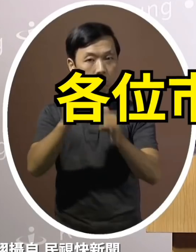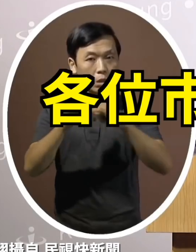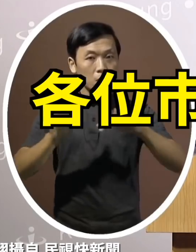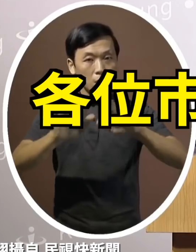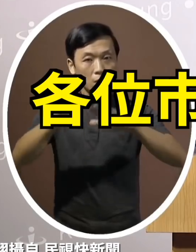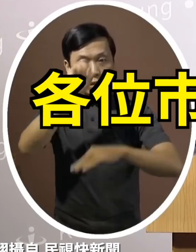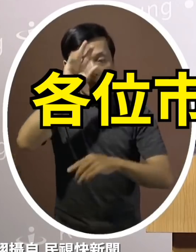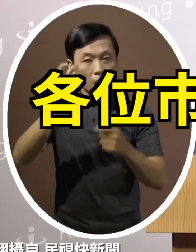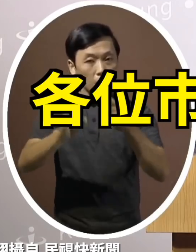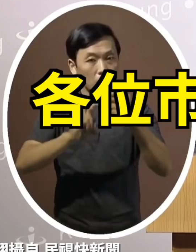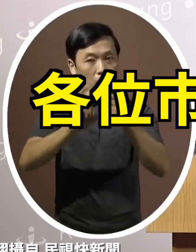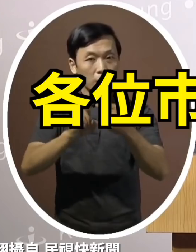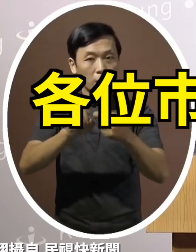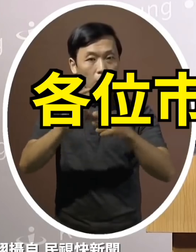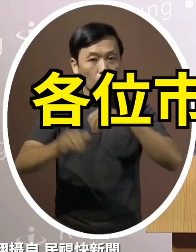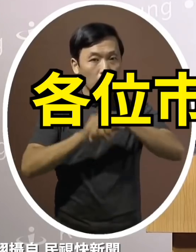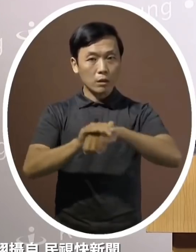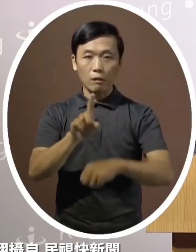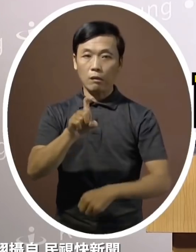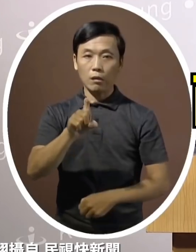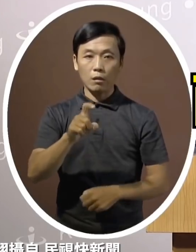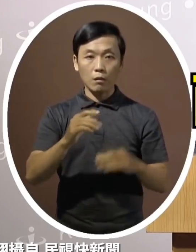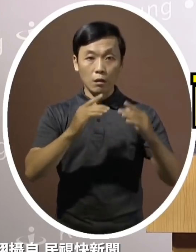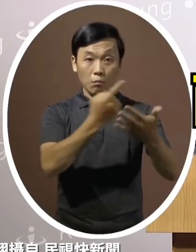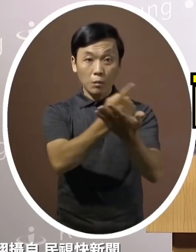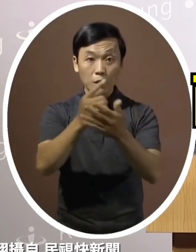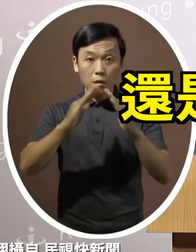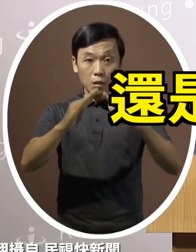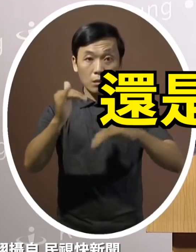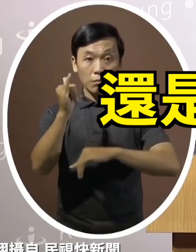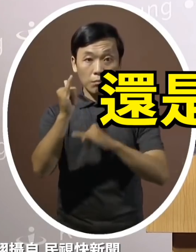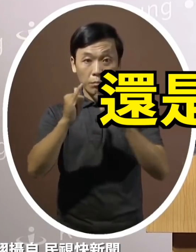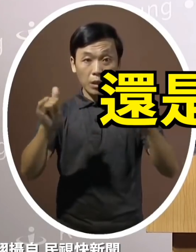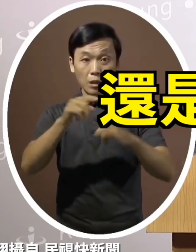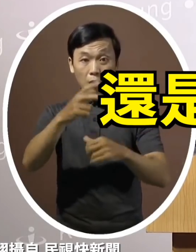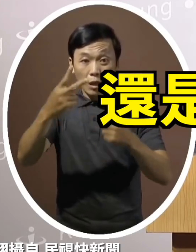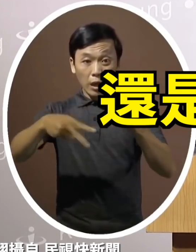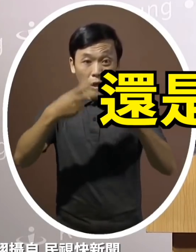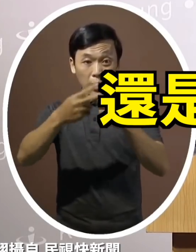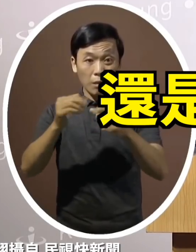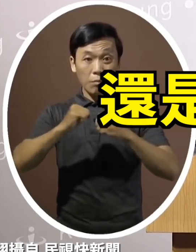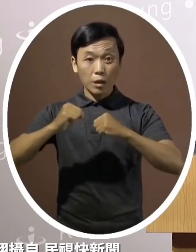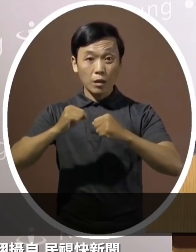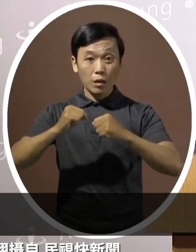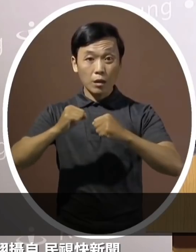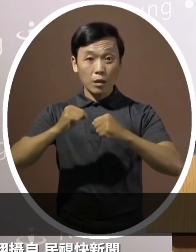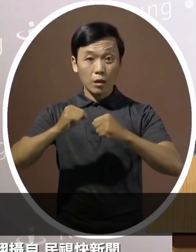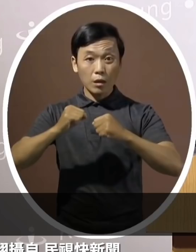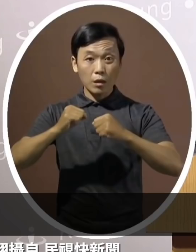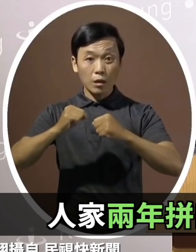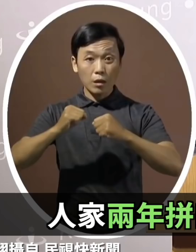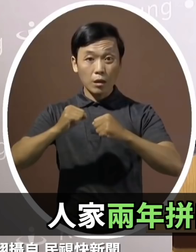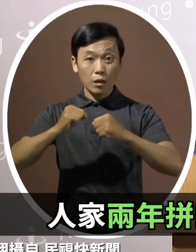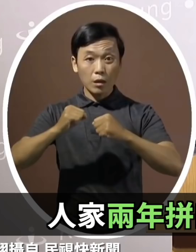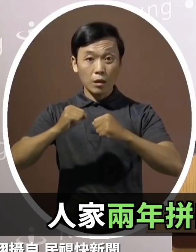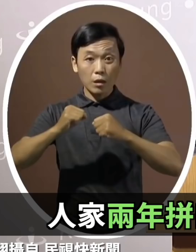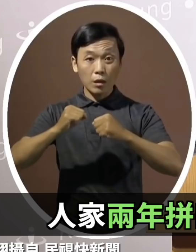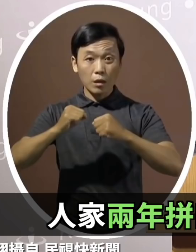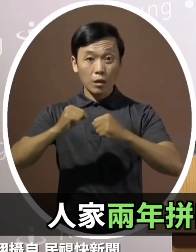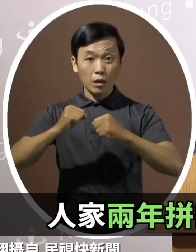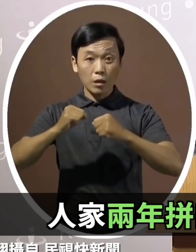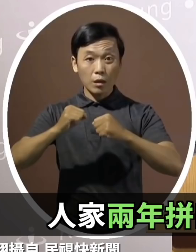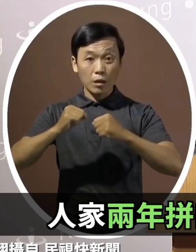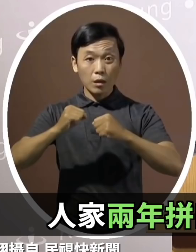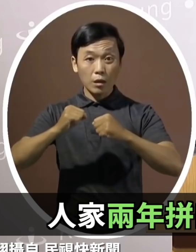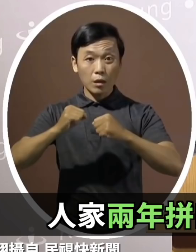吗？ 各位市民，我们还要相信2年拼4年，还是2年贪4年呢？ 等等，人家